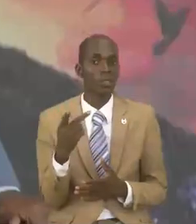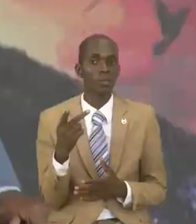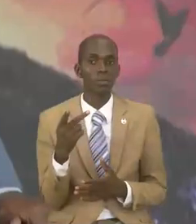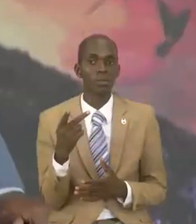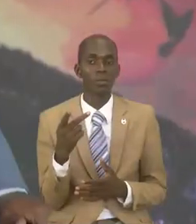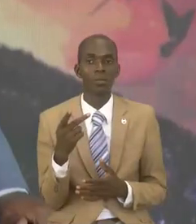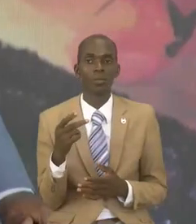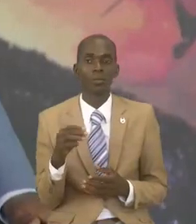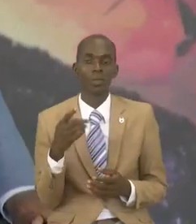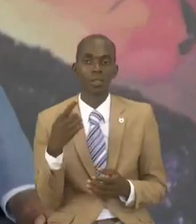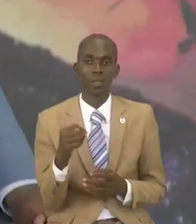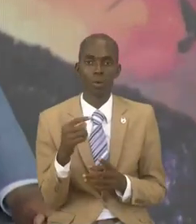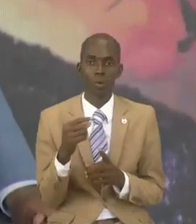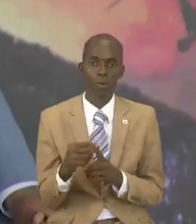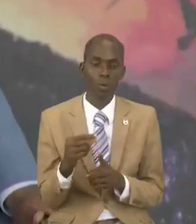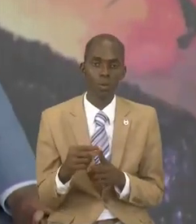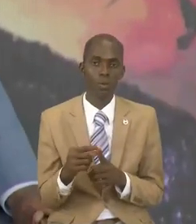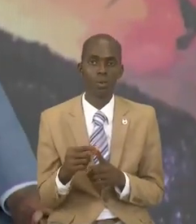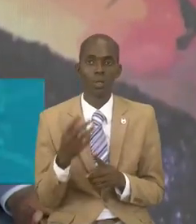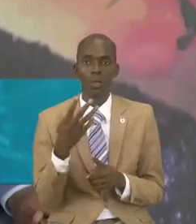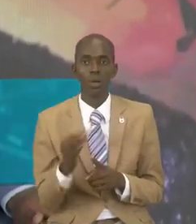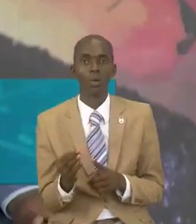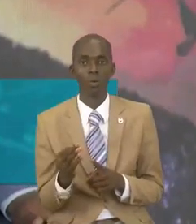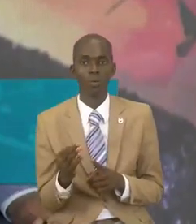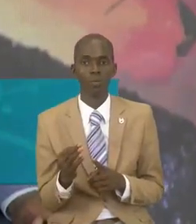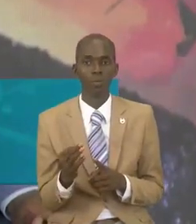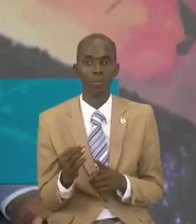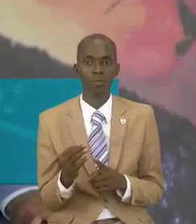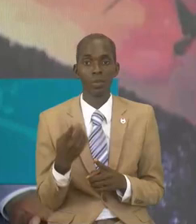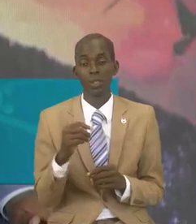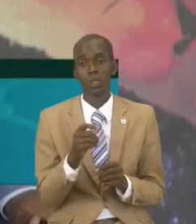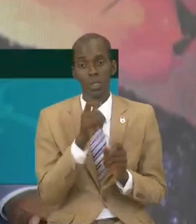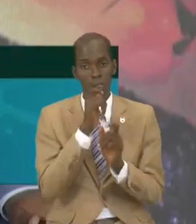ici. Les récompenses